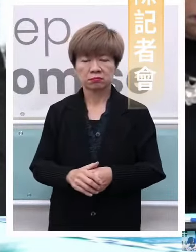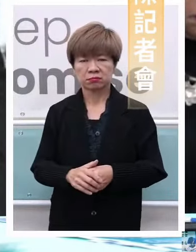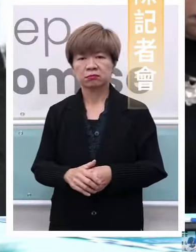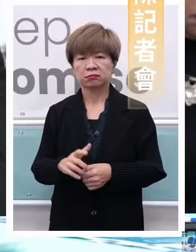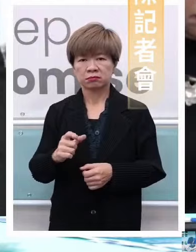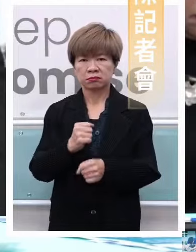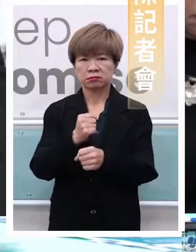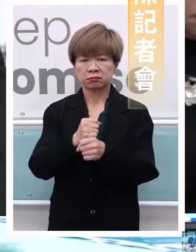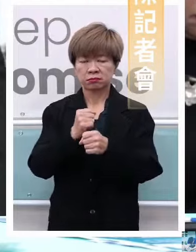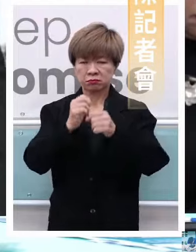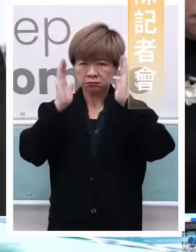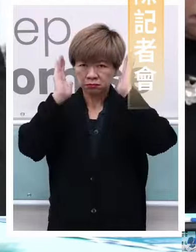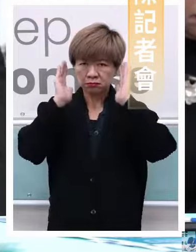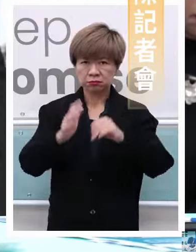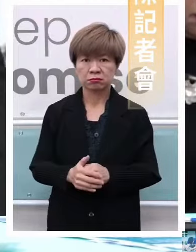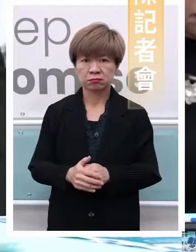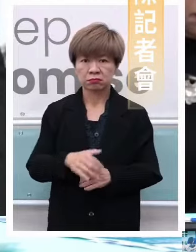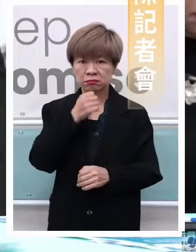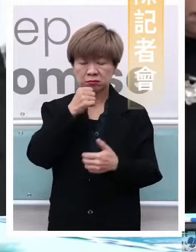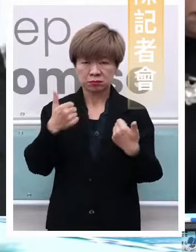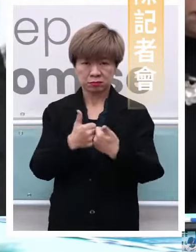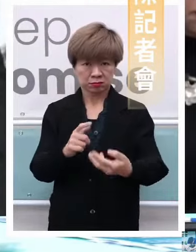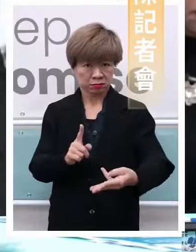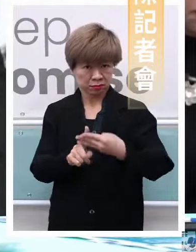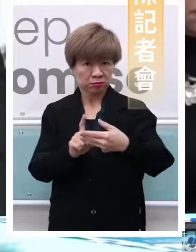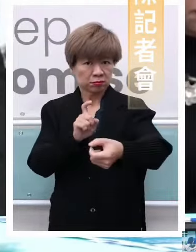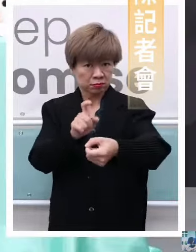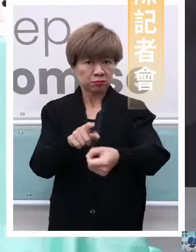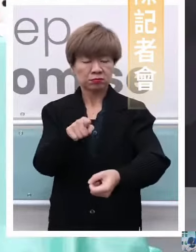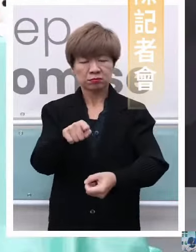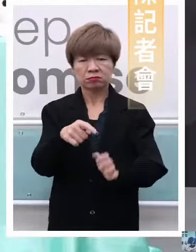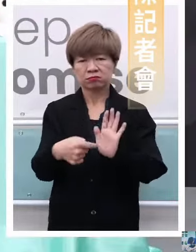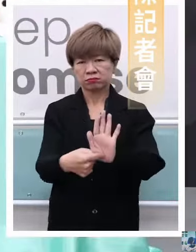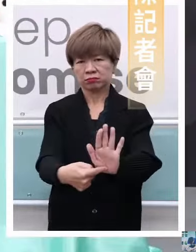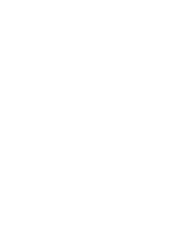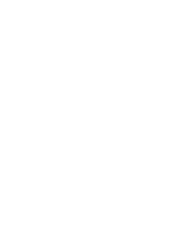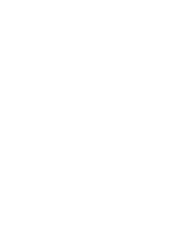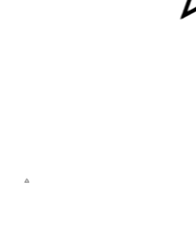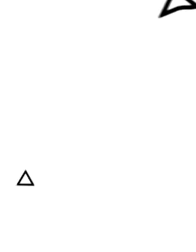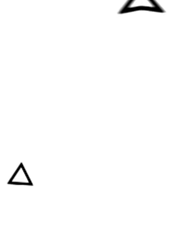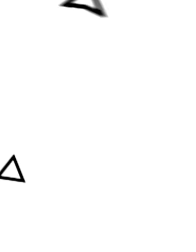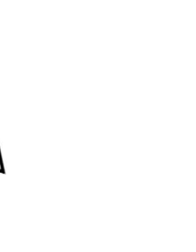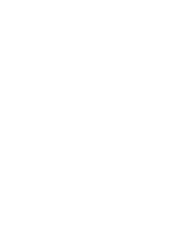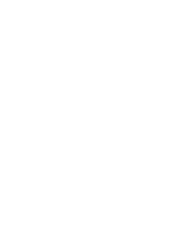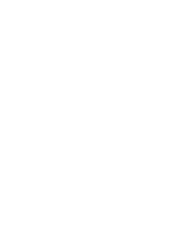有的产制，新闻产制，这是我们今天这场记者会上主要要阐述的内容，谢谢。